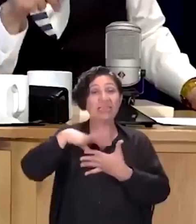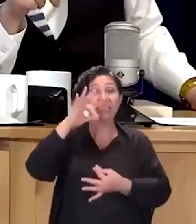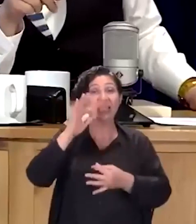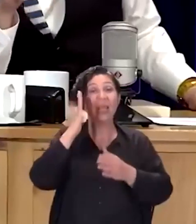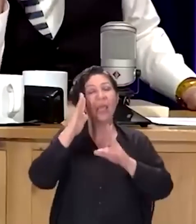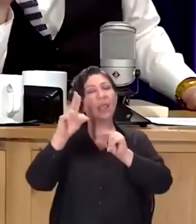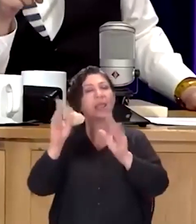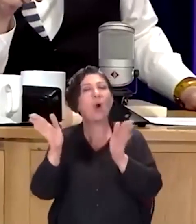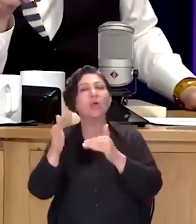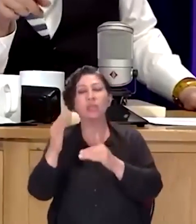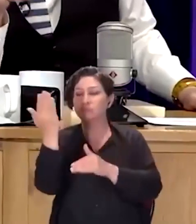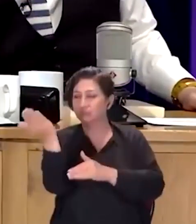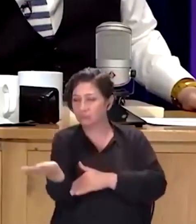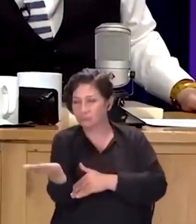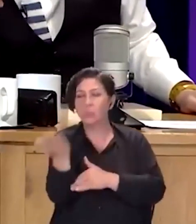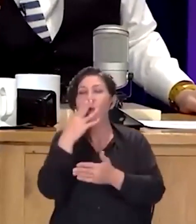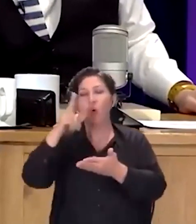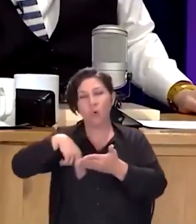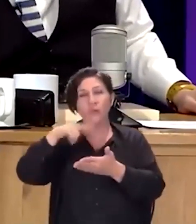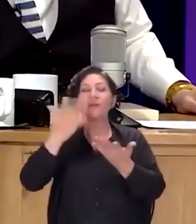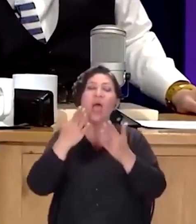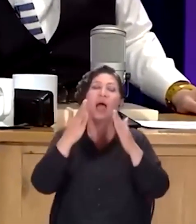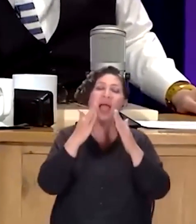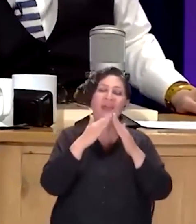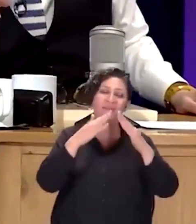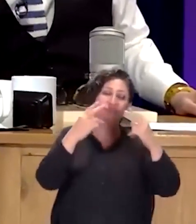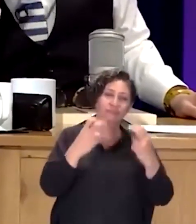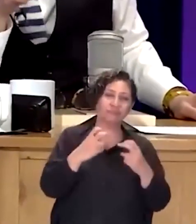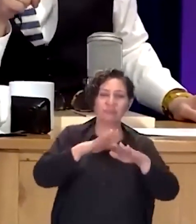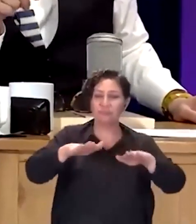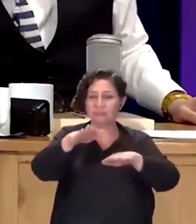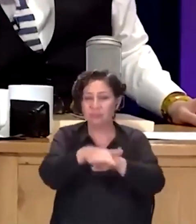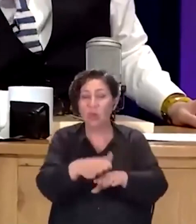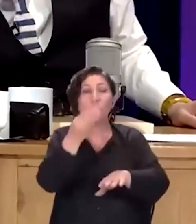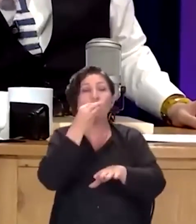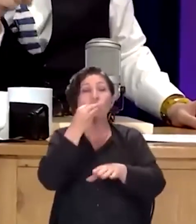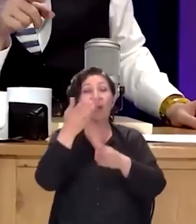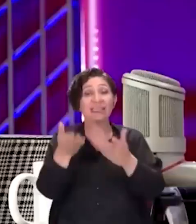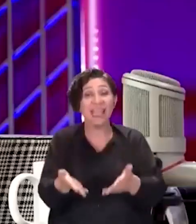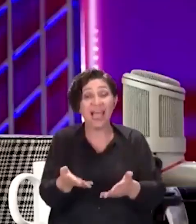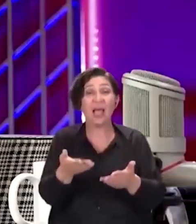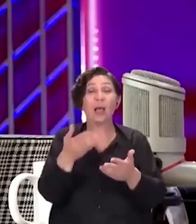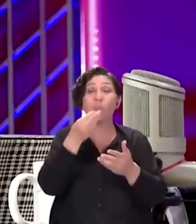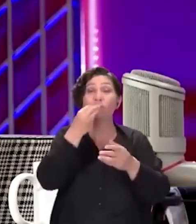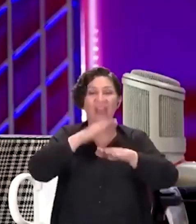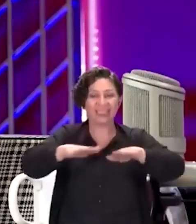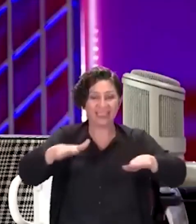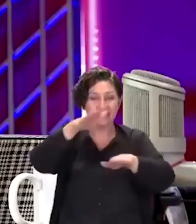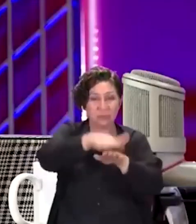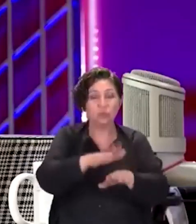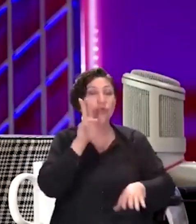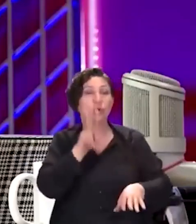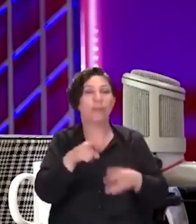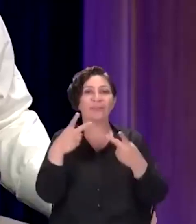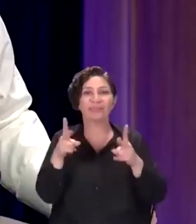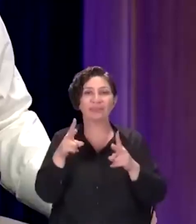insanların yatak odalarında, baş uçlarında ya da oturma odalarında, sehpanın üzerinde ya da mutfakta, mutfak tezgahının üzerinde